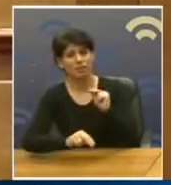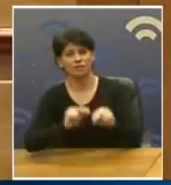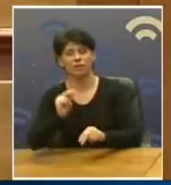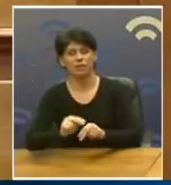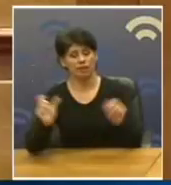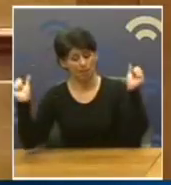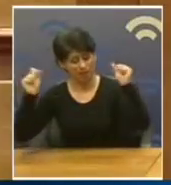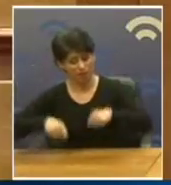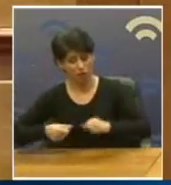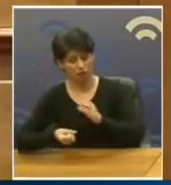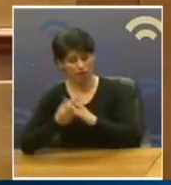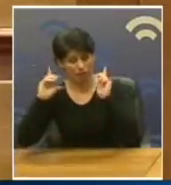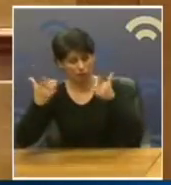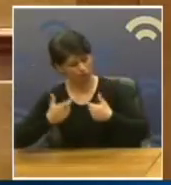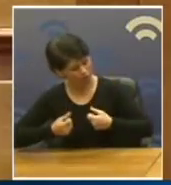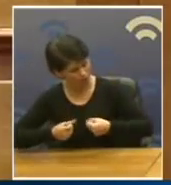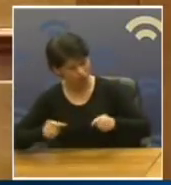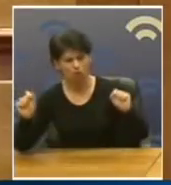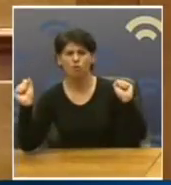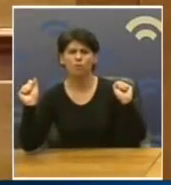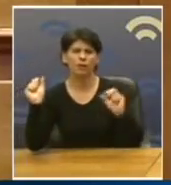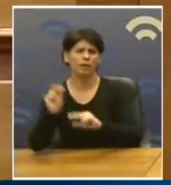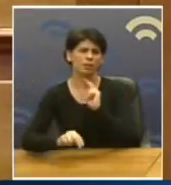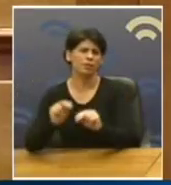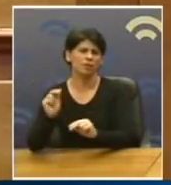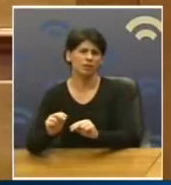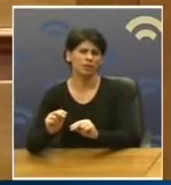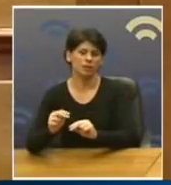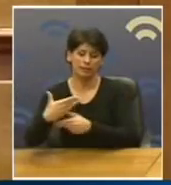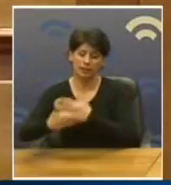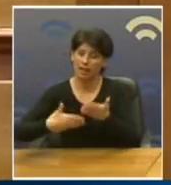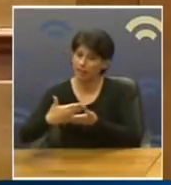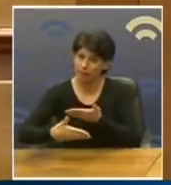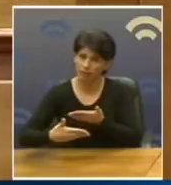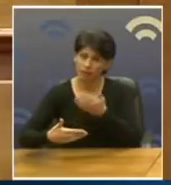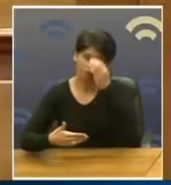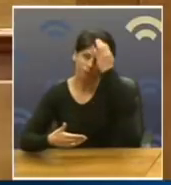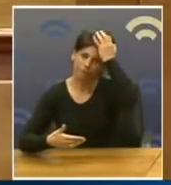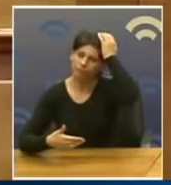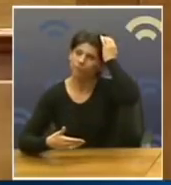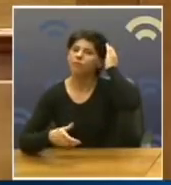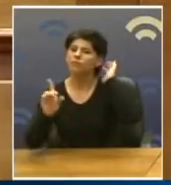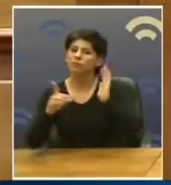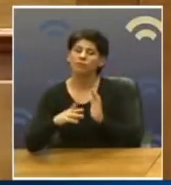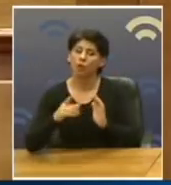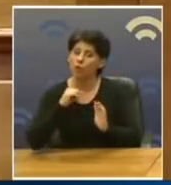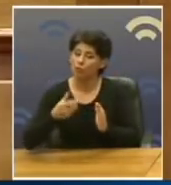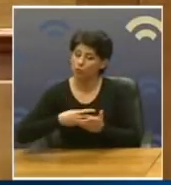επαναεπιβεβαιώνει η Νέα Δημοκρατία, αρνούμενη να ψηφίσει την αναθεώρησή τους, όπως ο ΣΥΡΙΖΑ